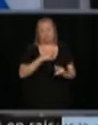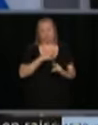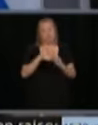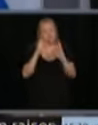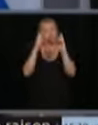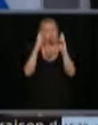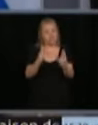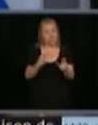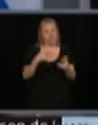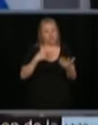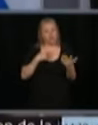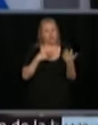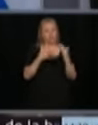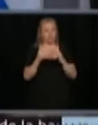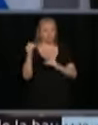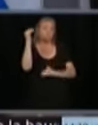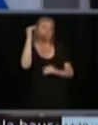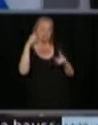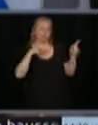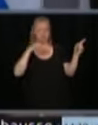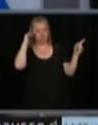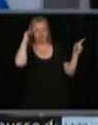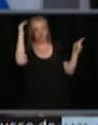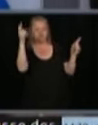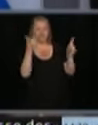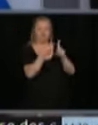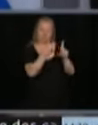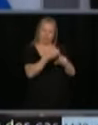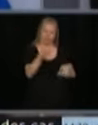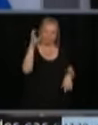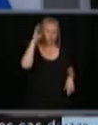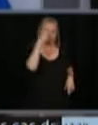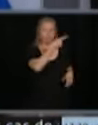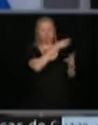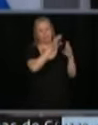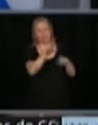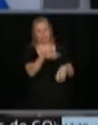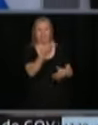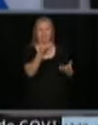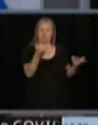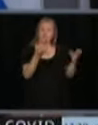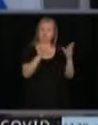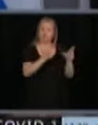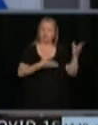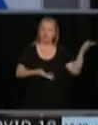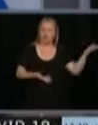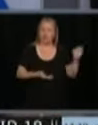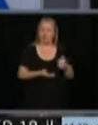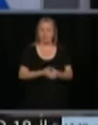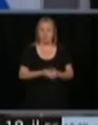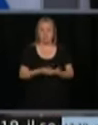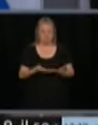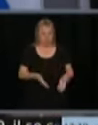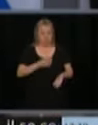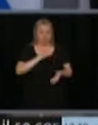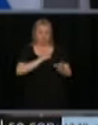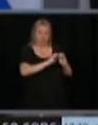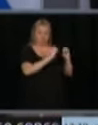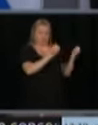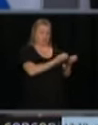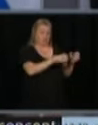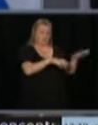respectant ces éléments-là. Je sais qu'il y a déjà des discussions même entre certaines de mes équipes et des gens de l'Assemblée nationale par